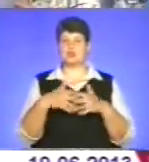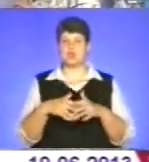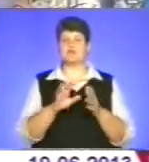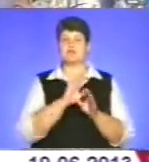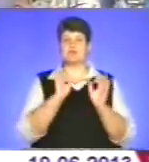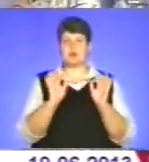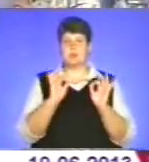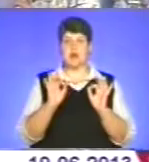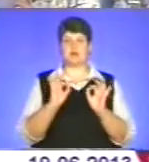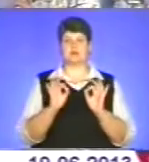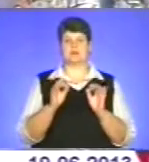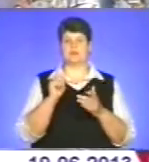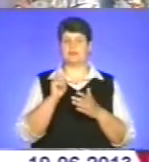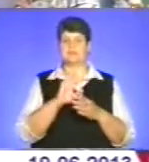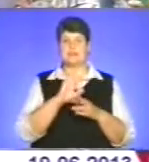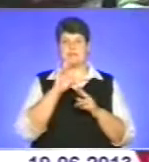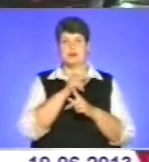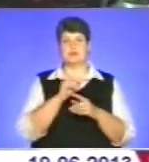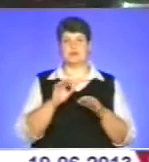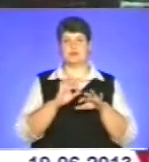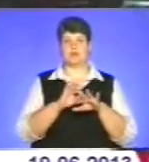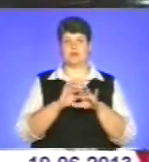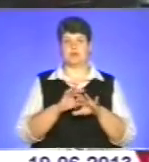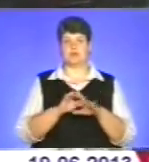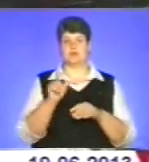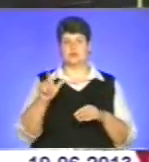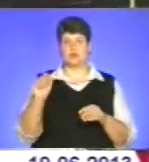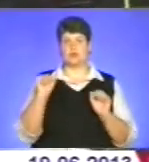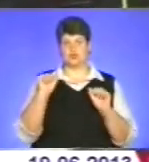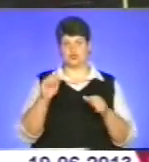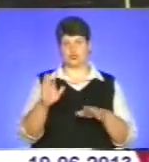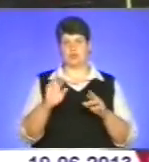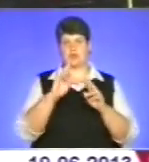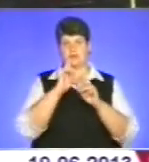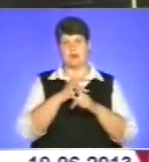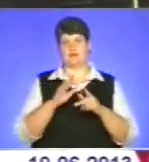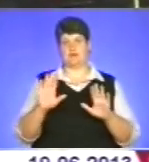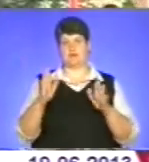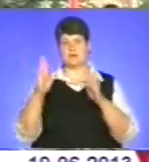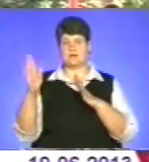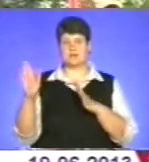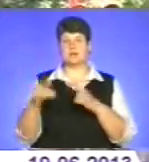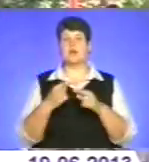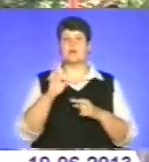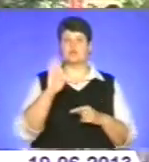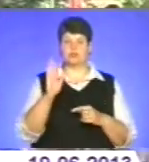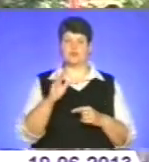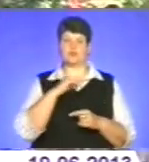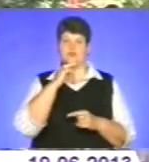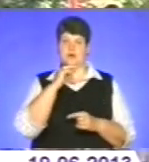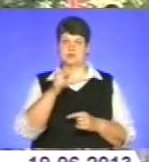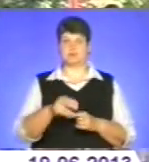користувача може призвести до непередбачуваних наслідків. Тому наглядайте за своїми дітьми, будьте пильними та